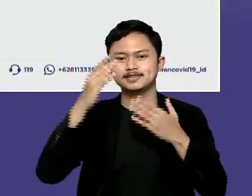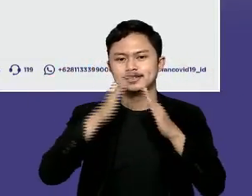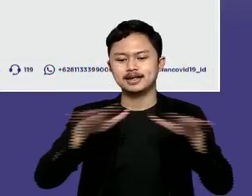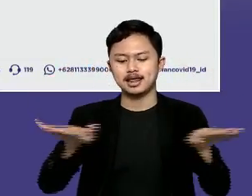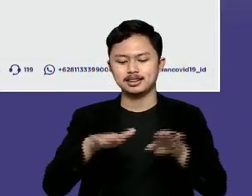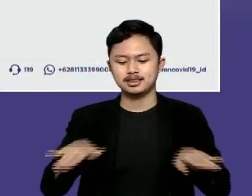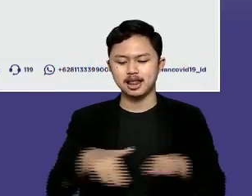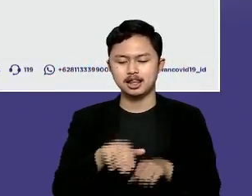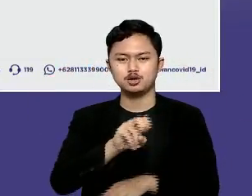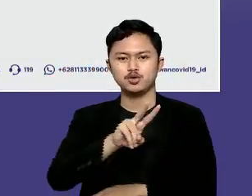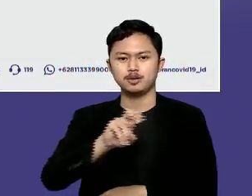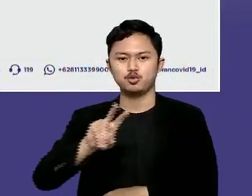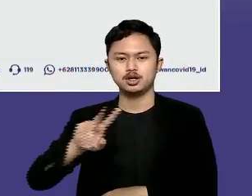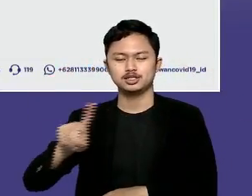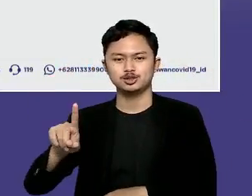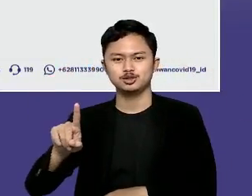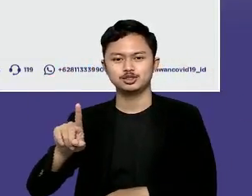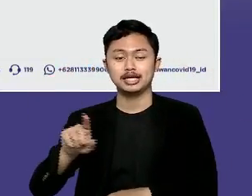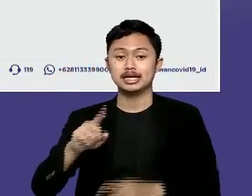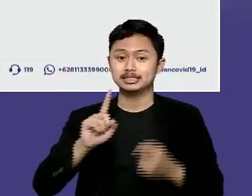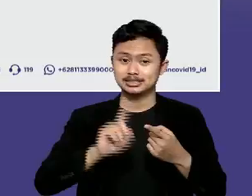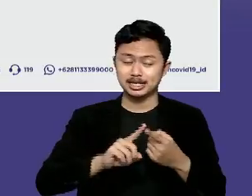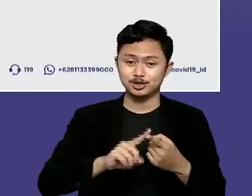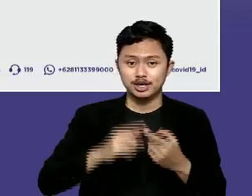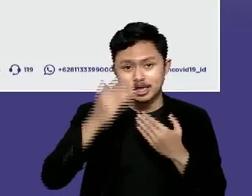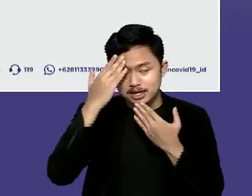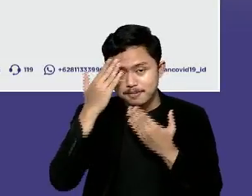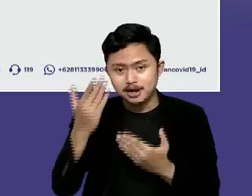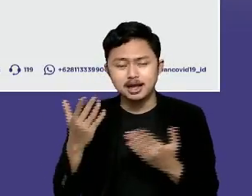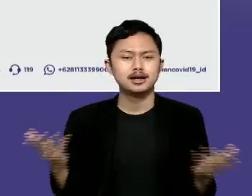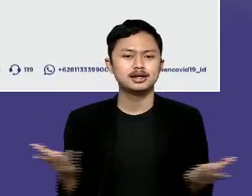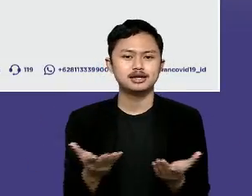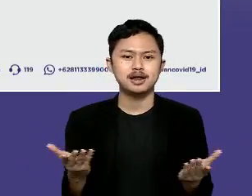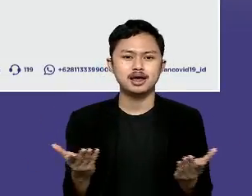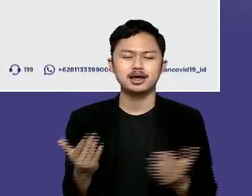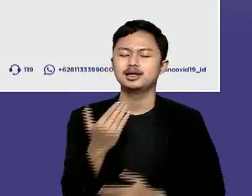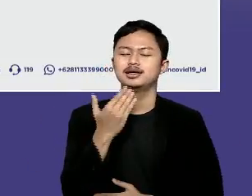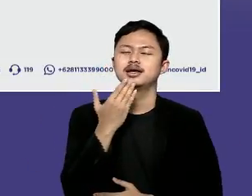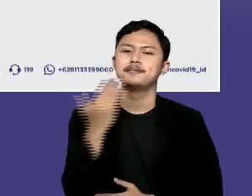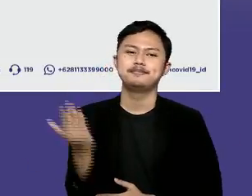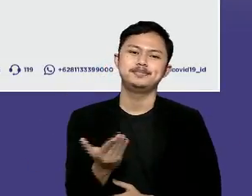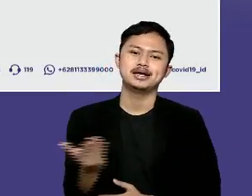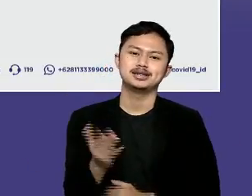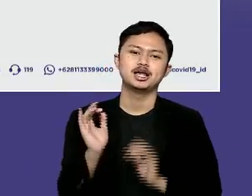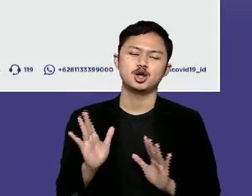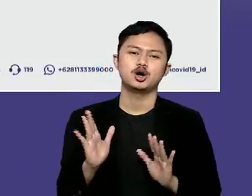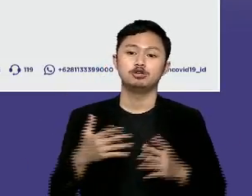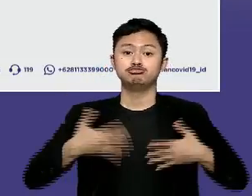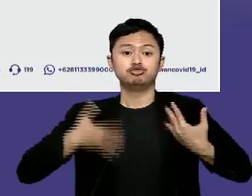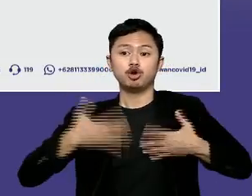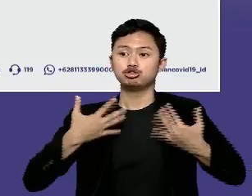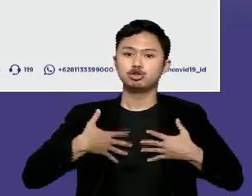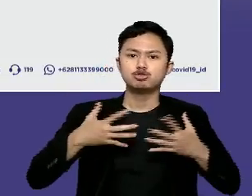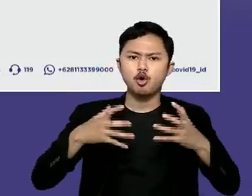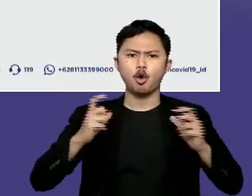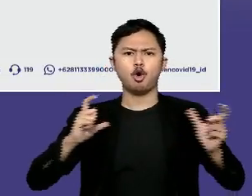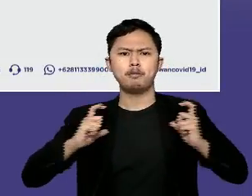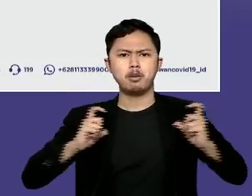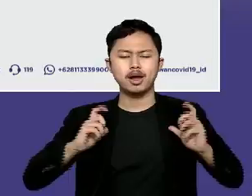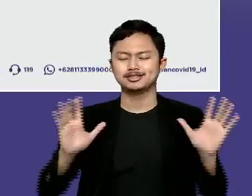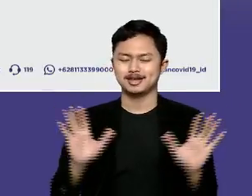diantaranya yang pertama adalah ibadah yang hendaknya dilakukan secara sederhana dan tidak berlebihan. Yang